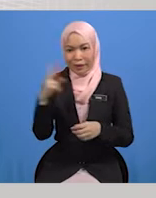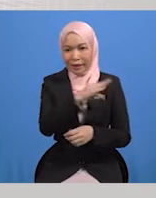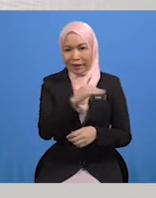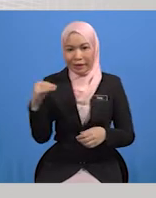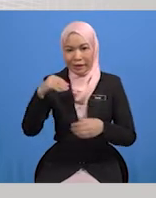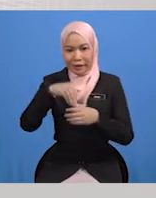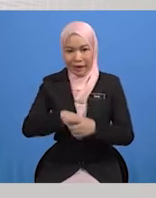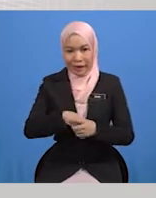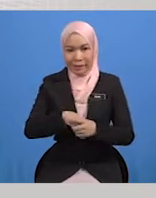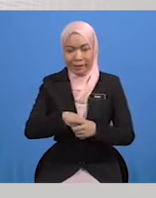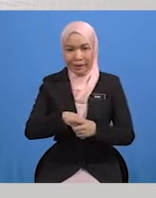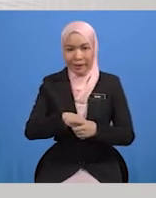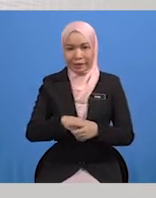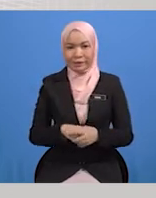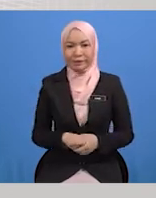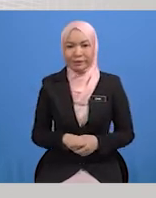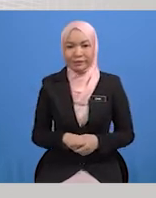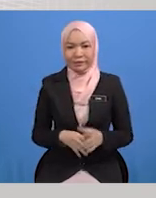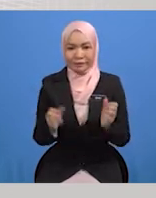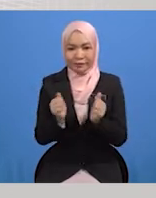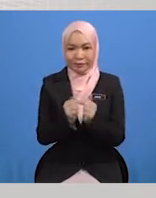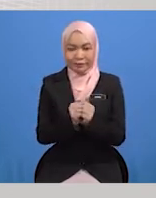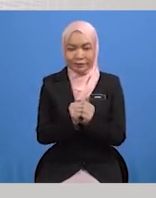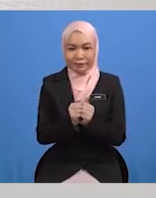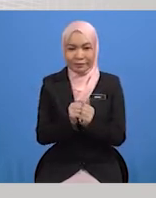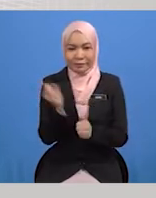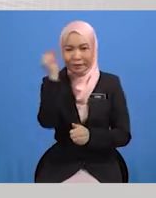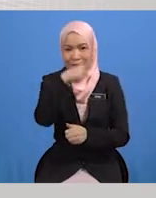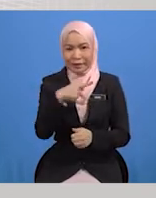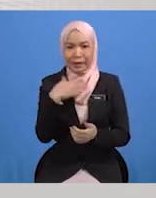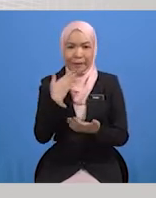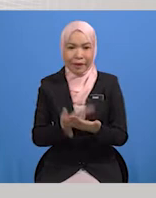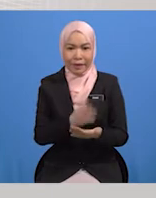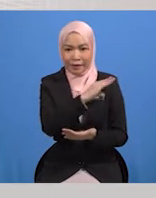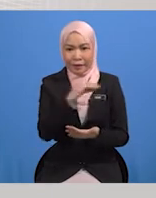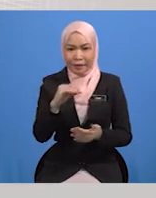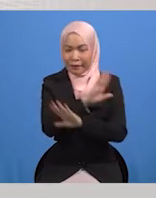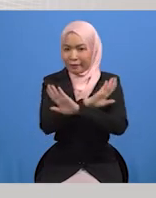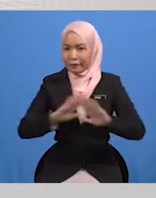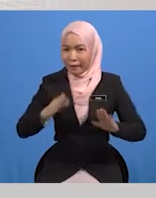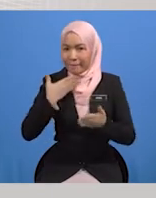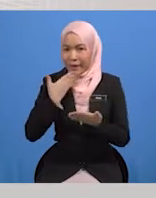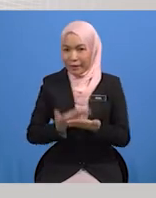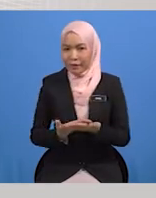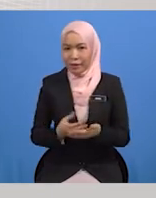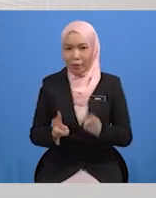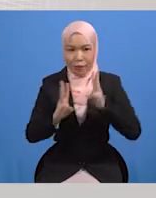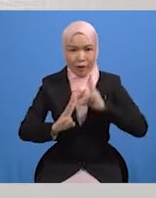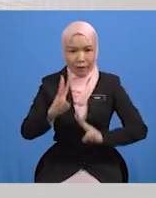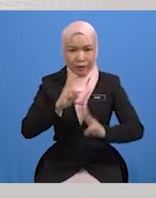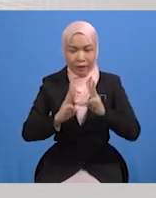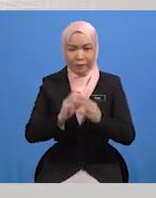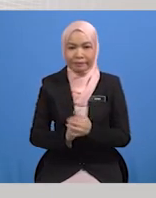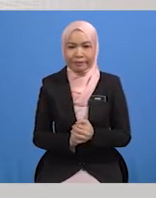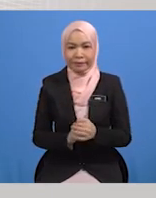dalaman, termasuk sikap positif dan sikap negatif watak.